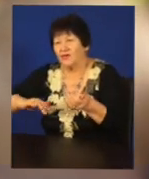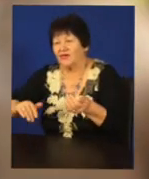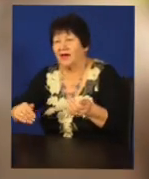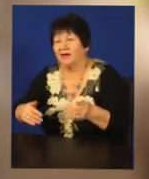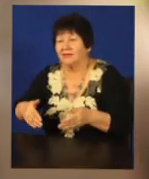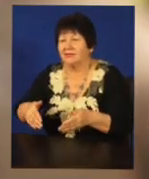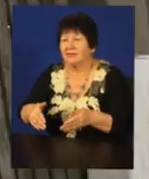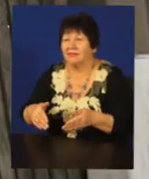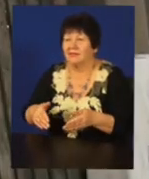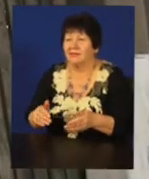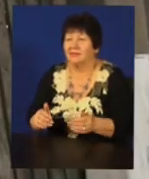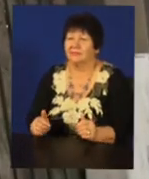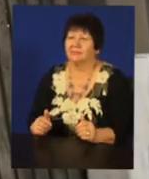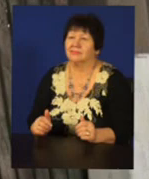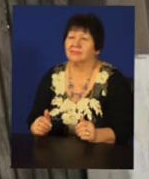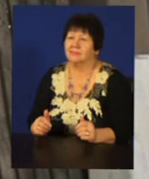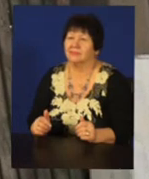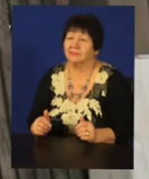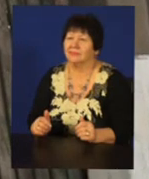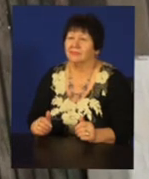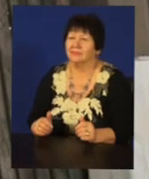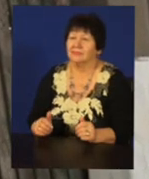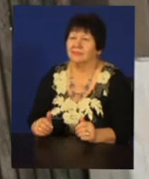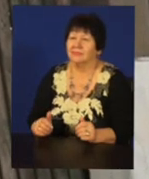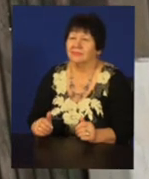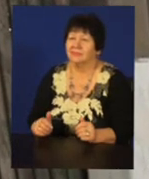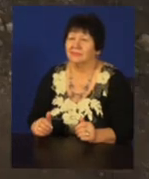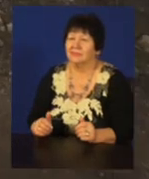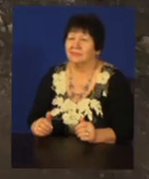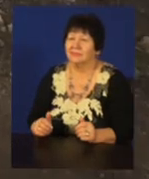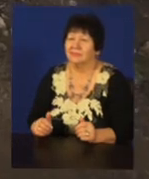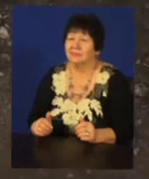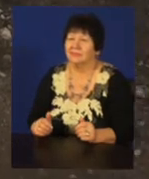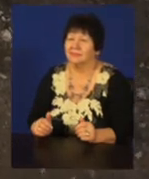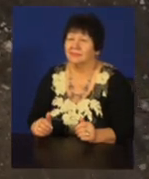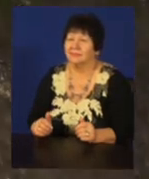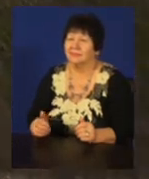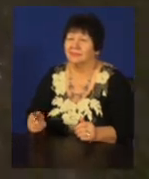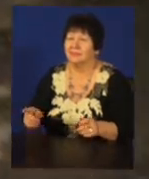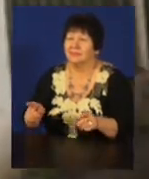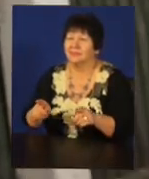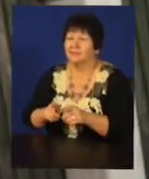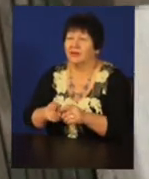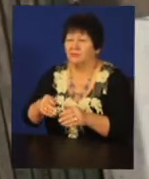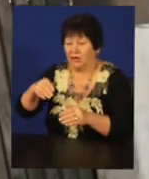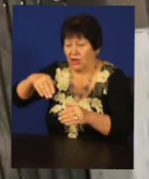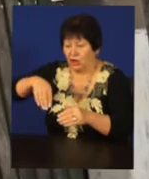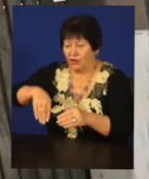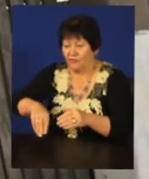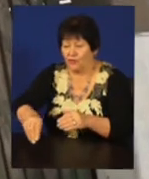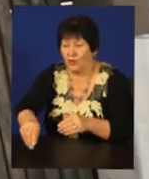trasate. Silviu Balan. Sunteți... De la Dematec. În care putem detecta în sol tot ceea